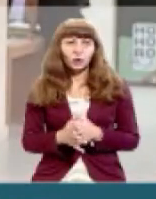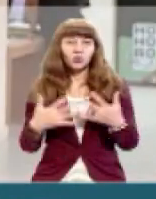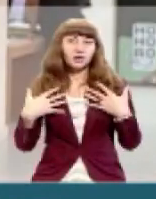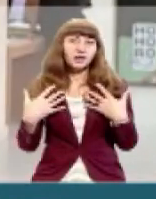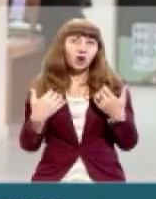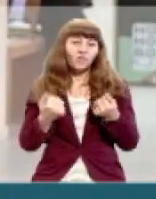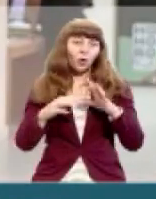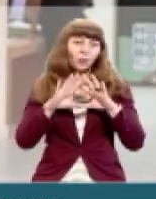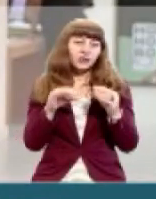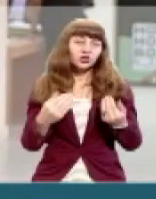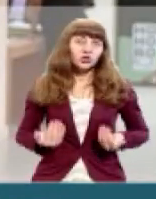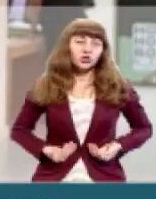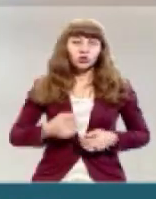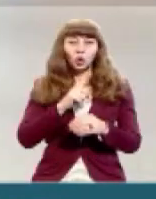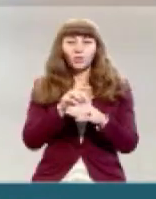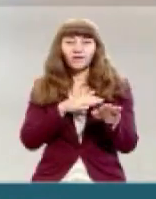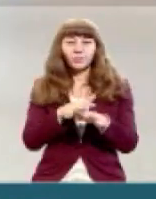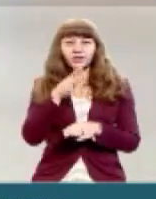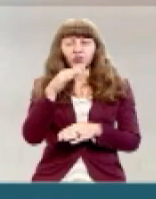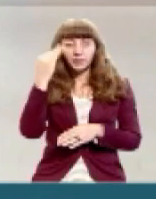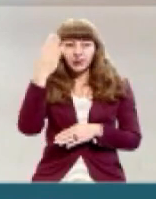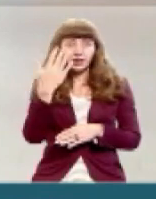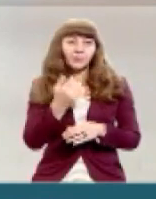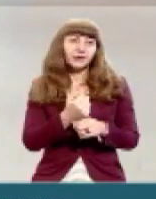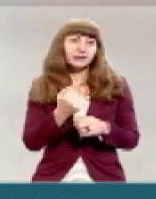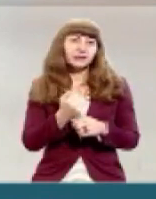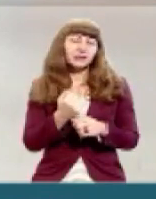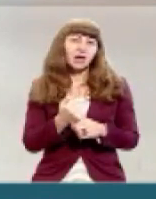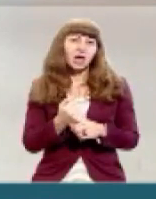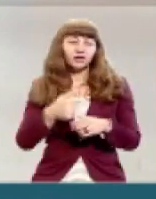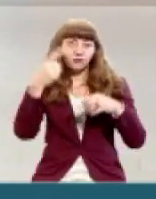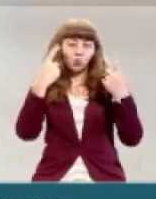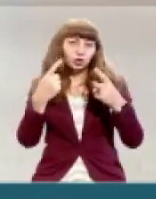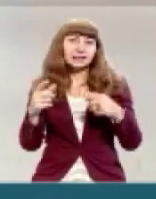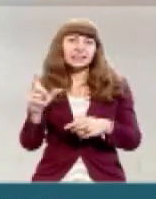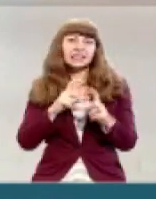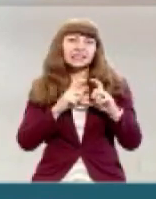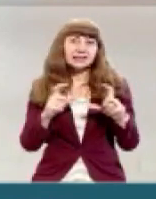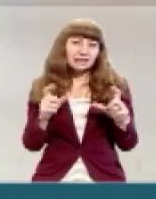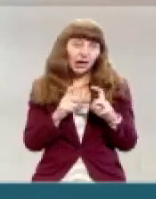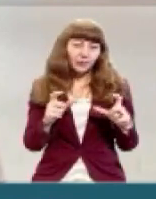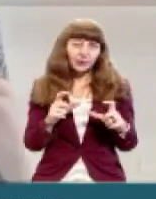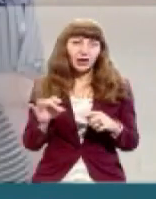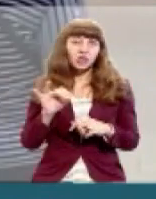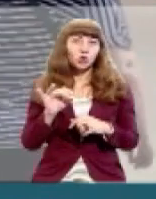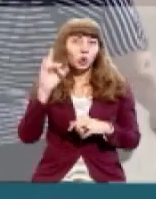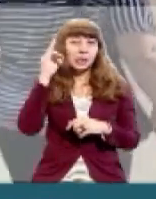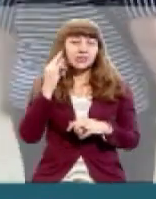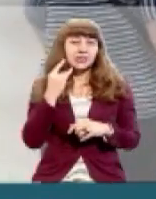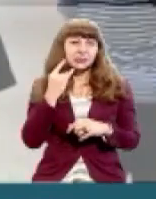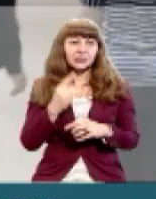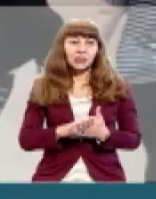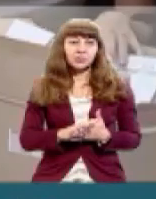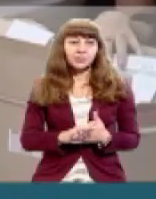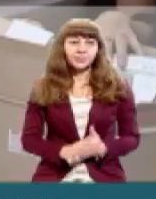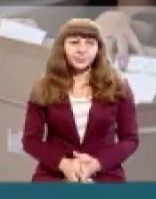үшін Қазақстан тарихымен оқу сауаттылығынан шығармашылық емтихан тапсырдым. Бұл оқу орны орны үйіме жақын әрі таныс орта,